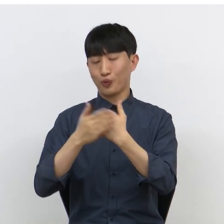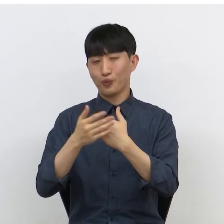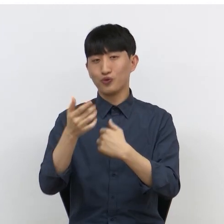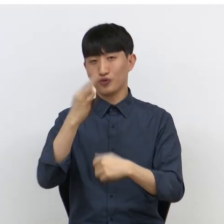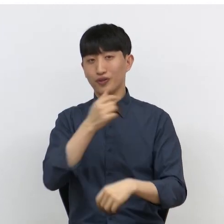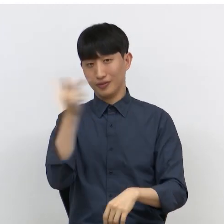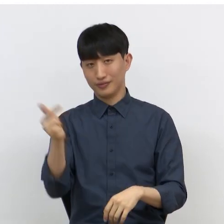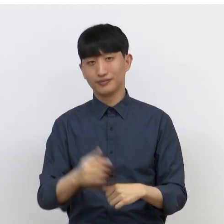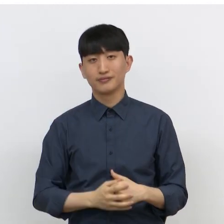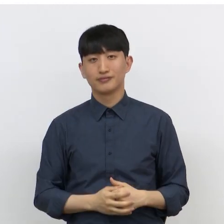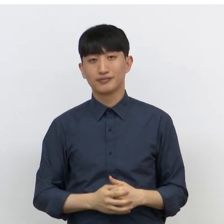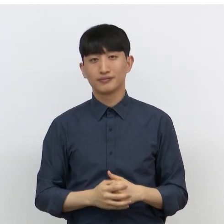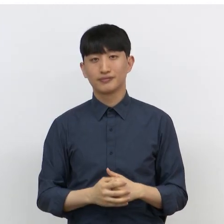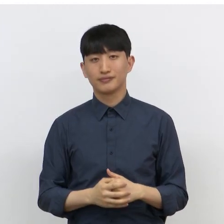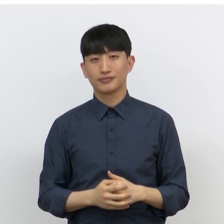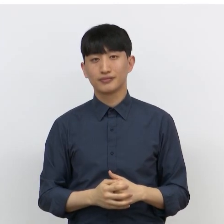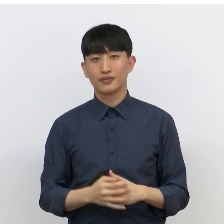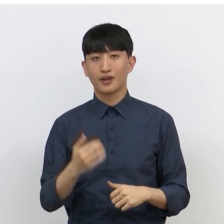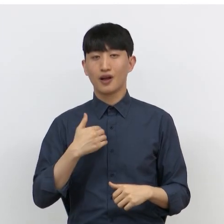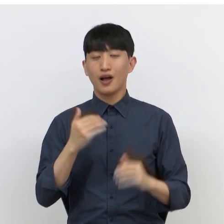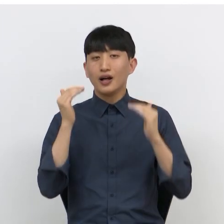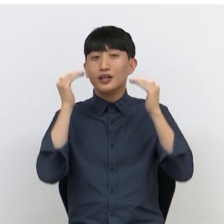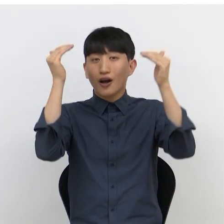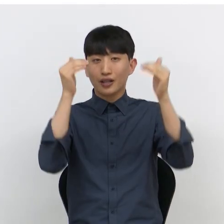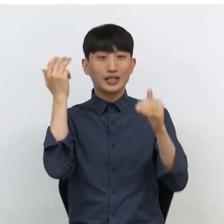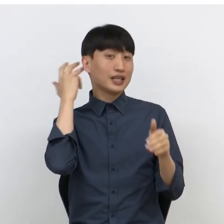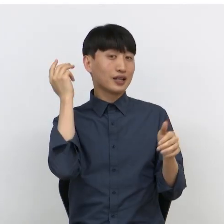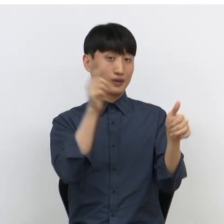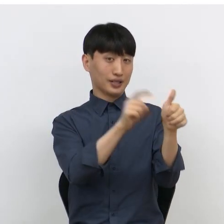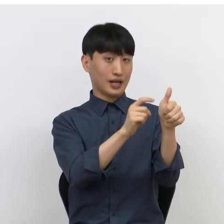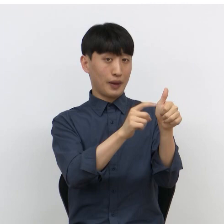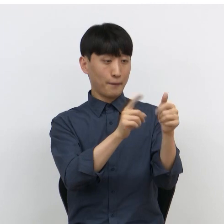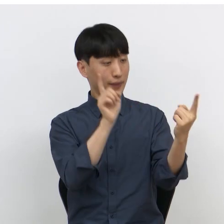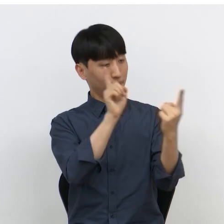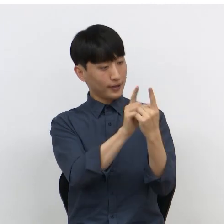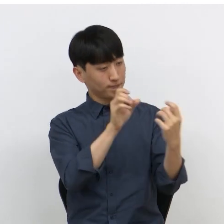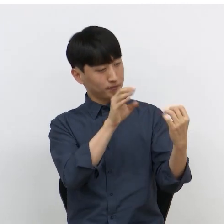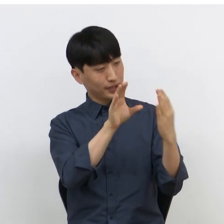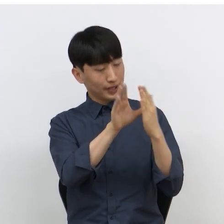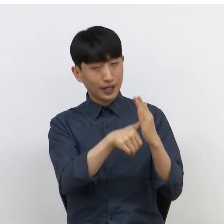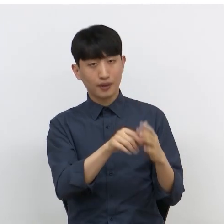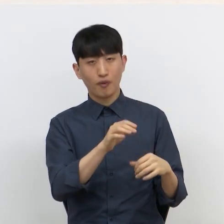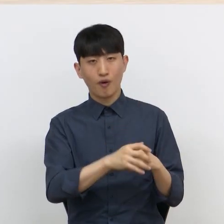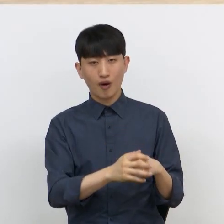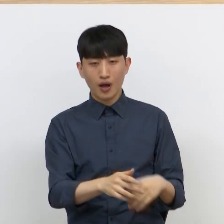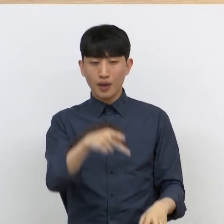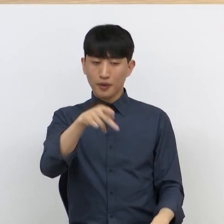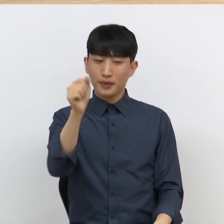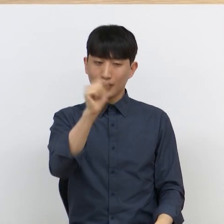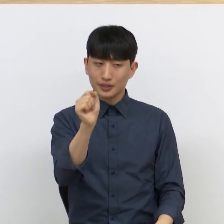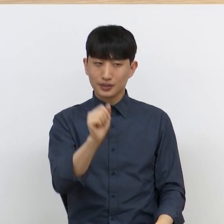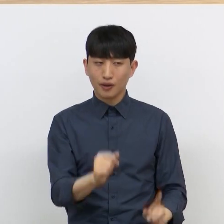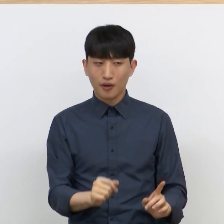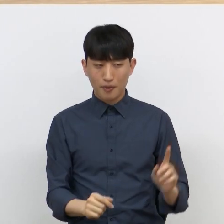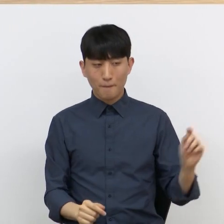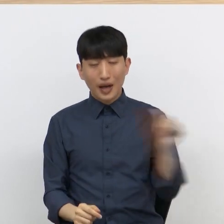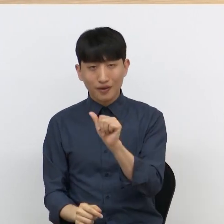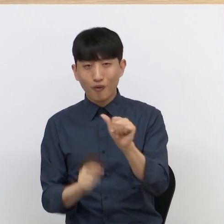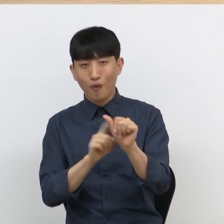되게 많습니다. 제가 성인 환자들을 대상 해보니까 PPS가 또 높은 게 또 도움이 되는 경우도 있어요.